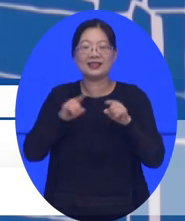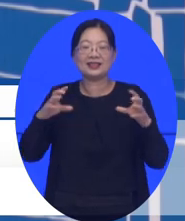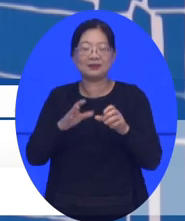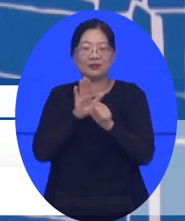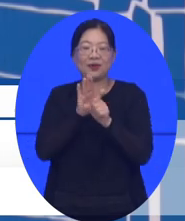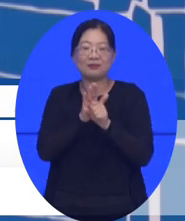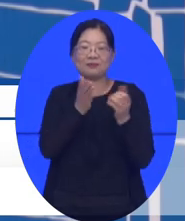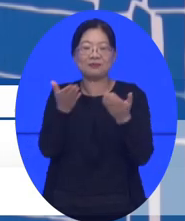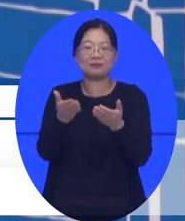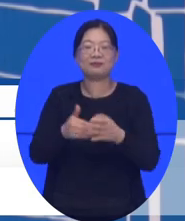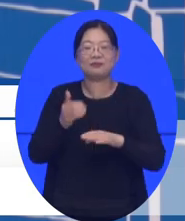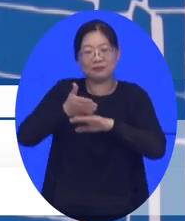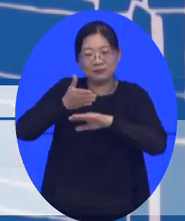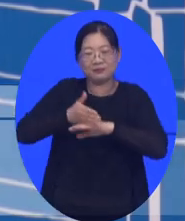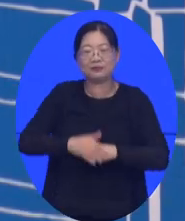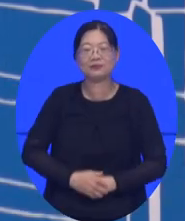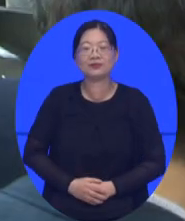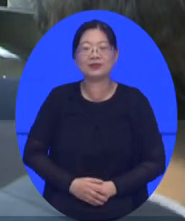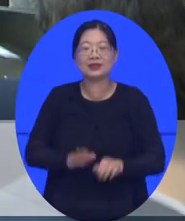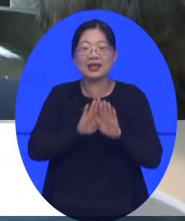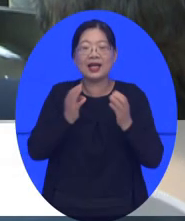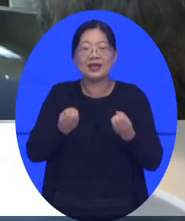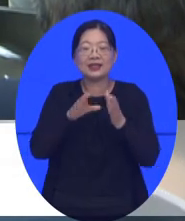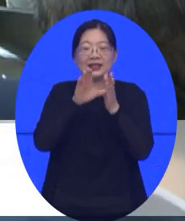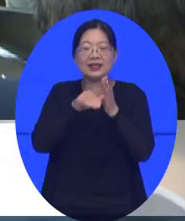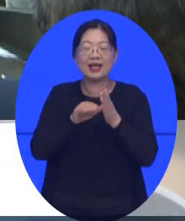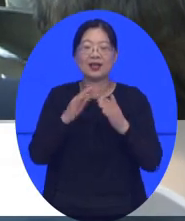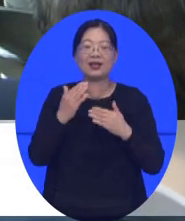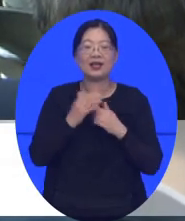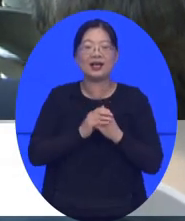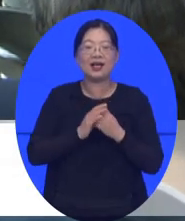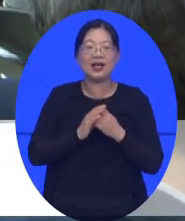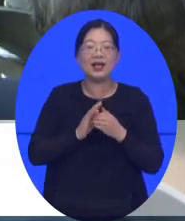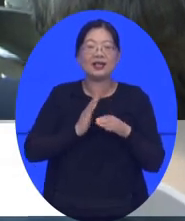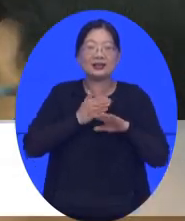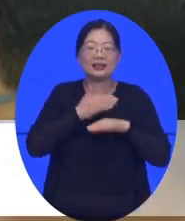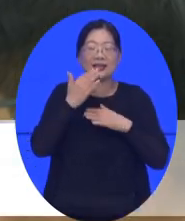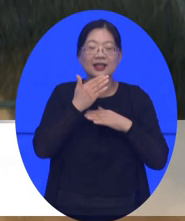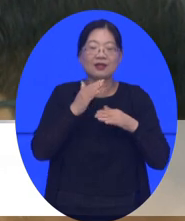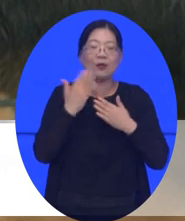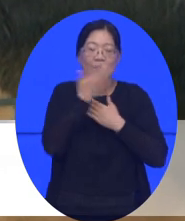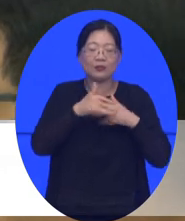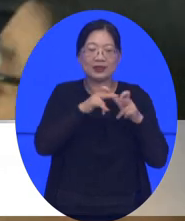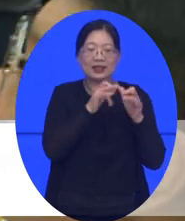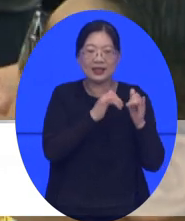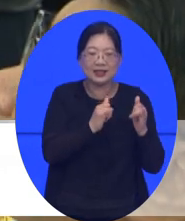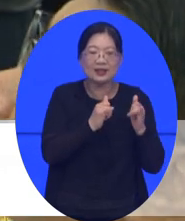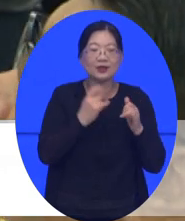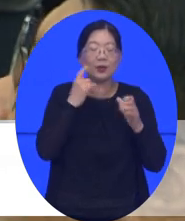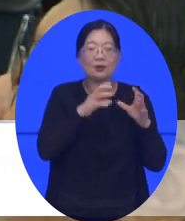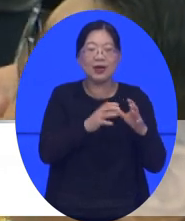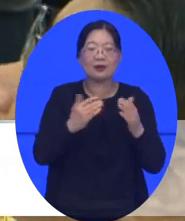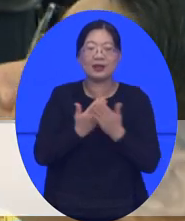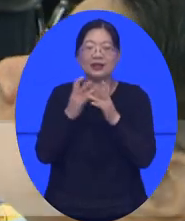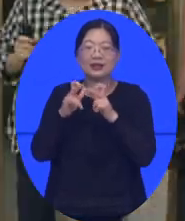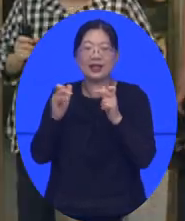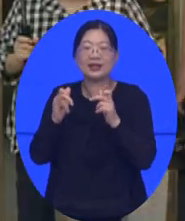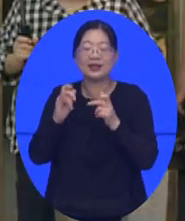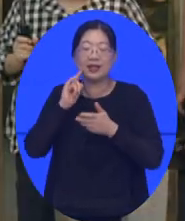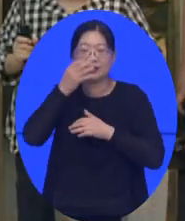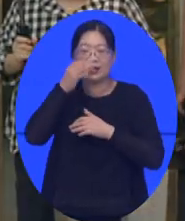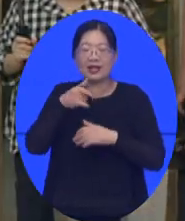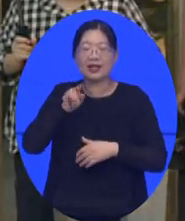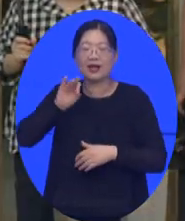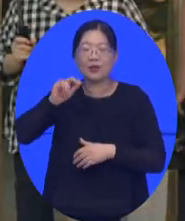모두 돕도록 해주시면 고맙겠습니다. 개관식에서는 지체장애인 예술공연팀 소리모아, 발달장애인